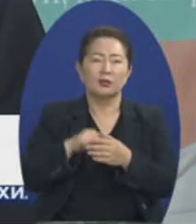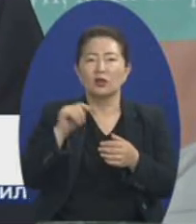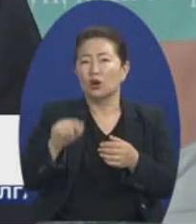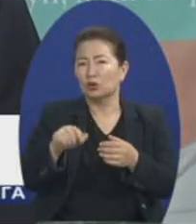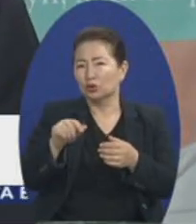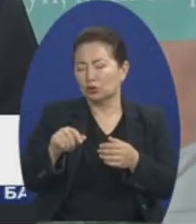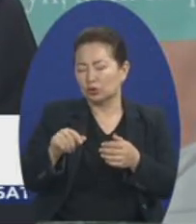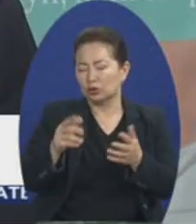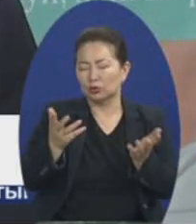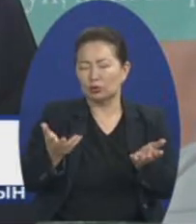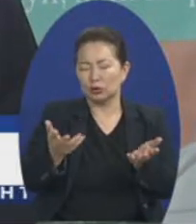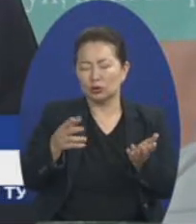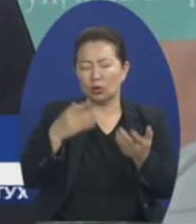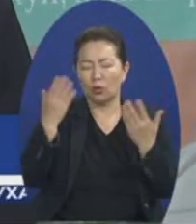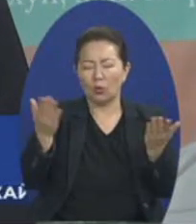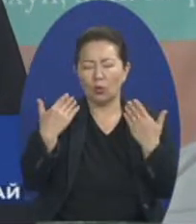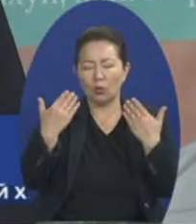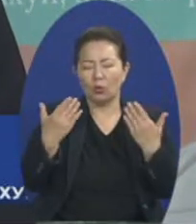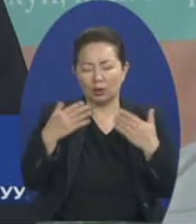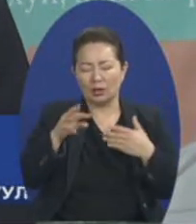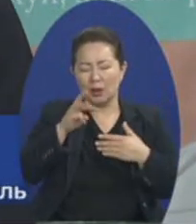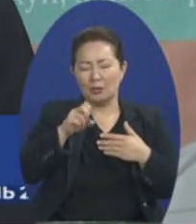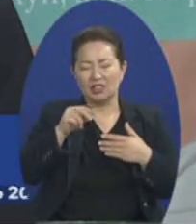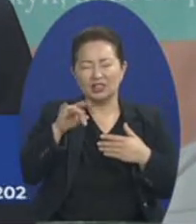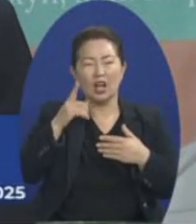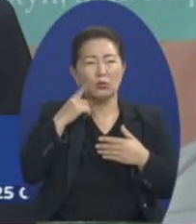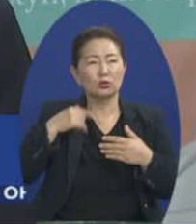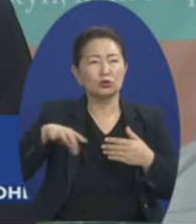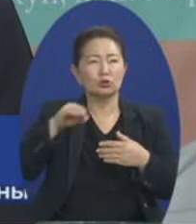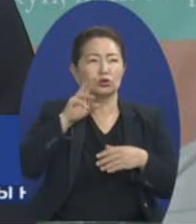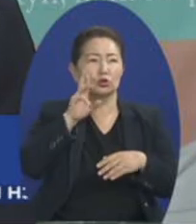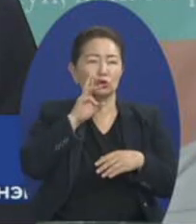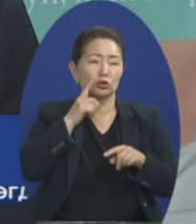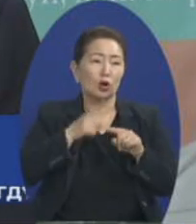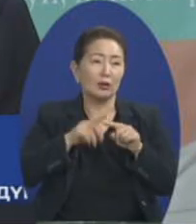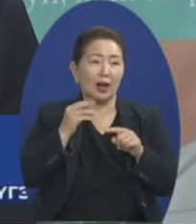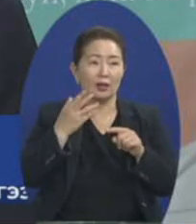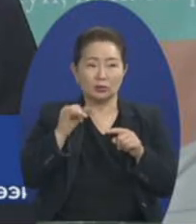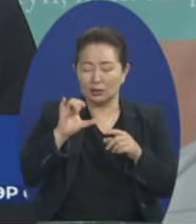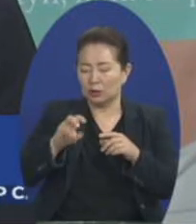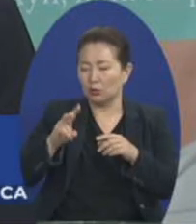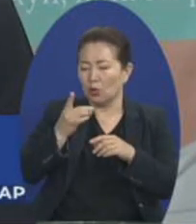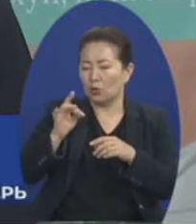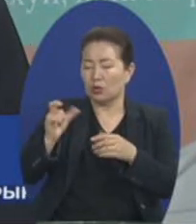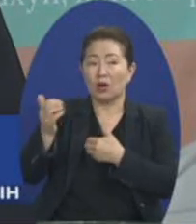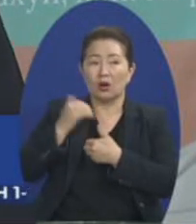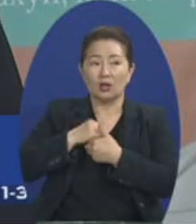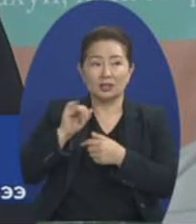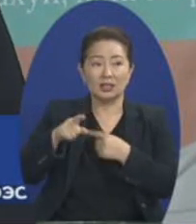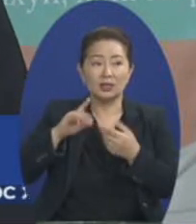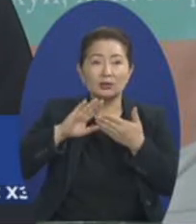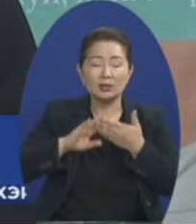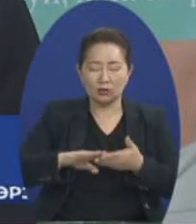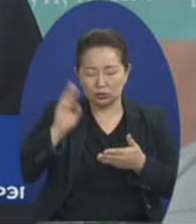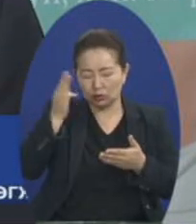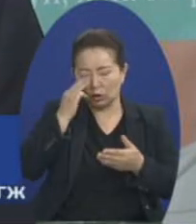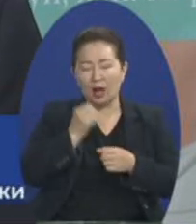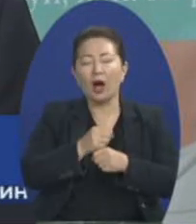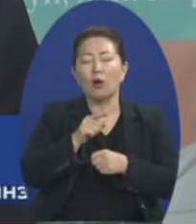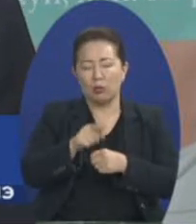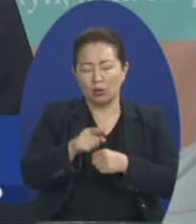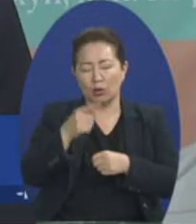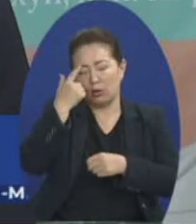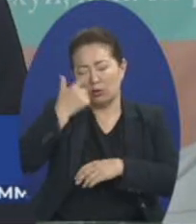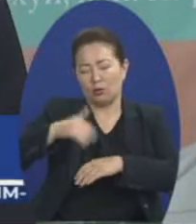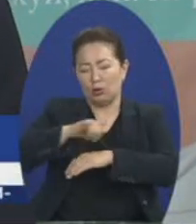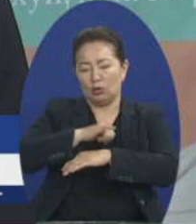Өнөөдрийн болж байгаа хурал малчин эмэгтэйчүүдийн хүнсүүдэд ажиллаж байгаа салбарлах үүрэг оролцоог илүү таниулж тод тусан үйл ажиллагаа болж байна. Монгол улсын